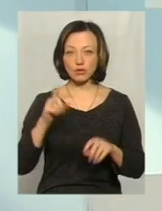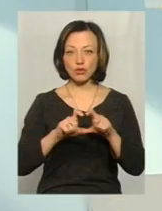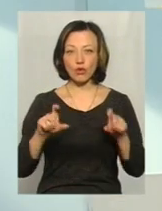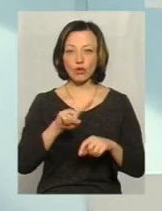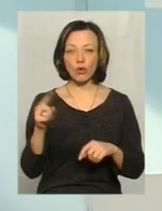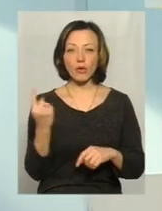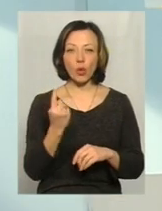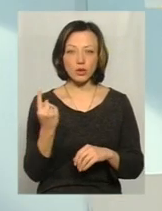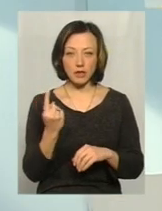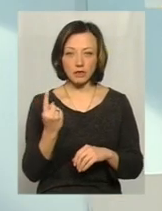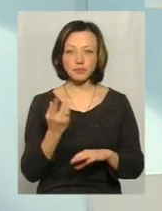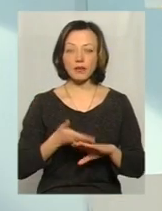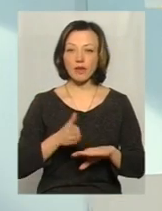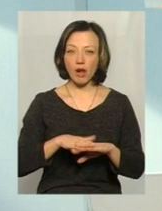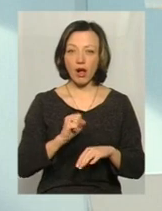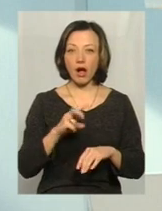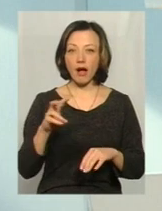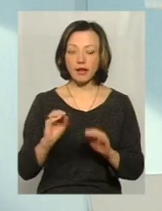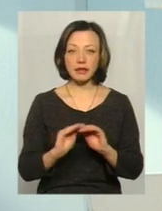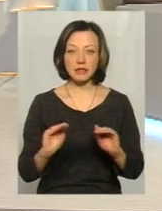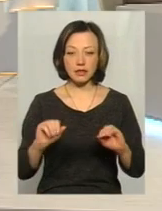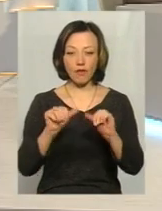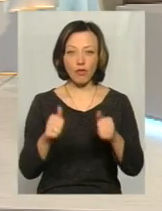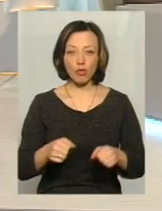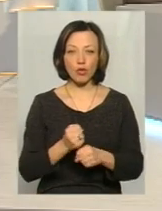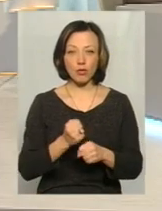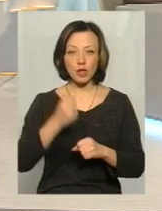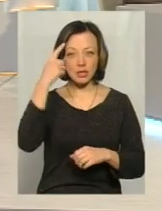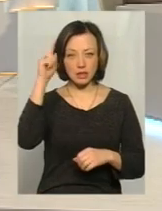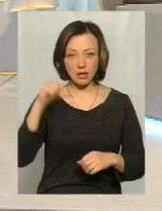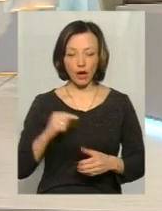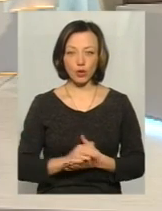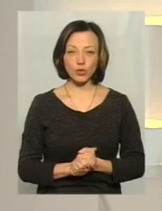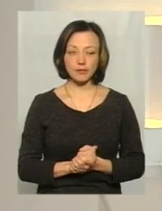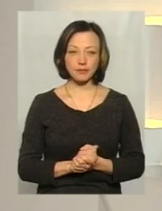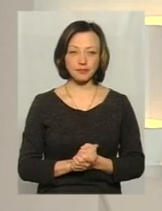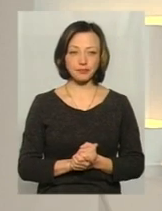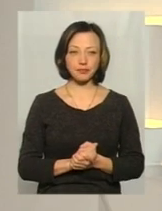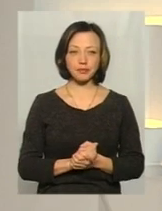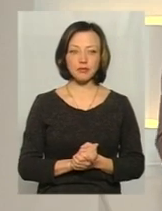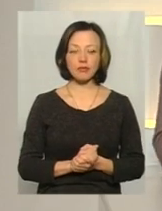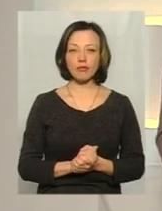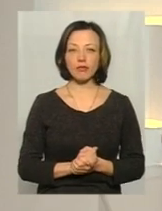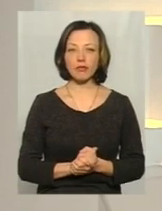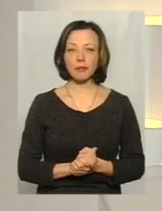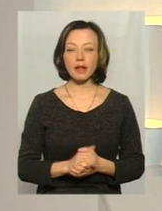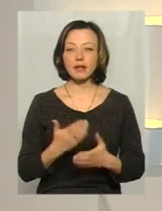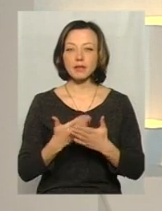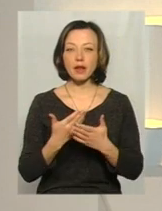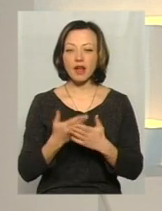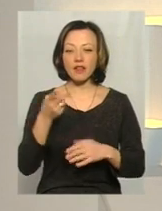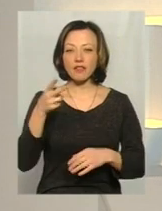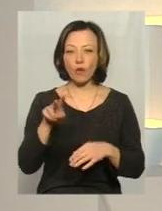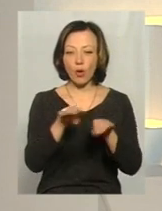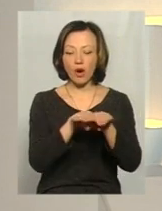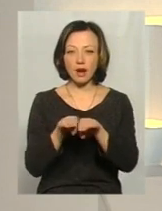1. Важко, але діти цю форму роботи знають. А от стосовно дворівневого тесту з рівнем володіння